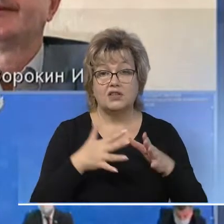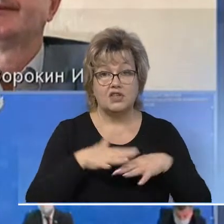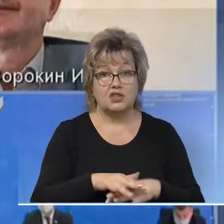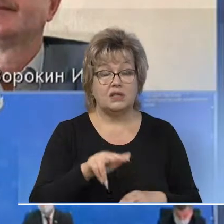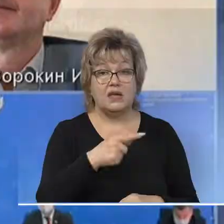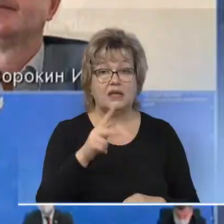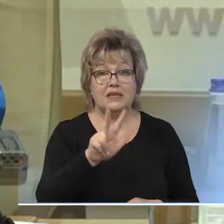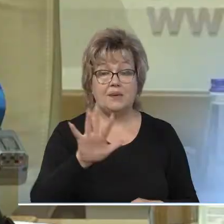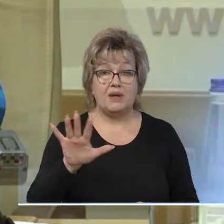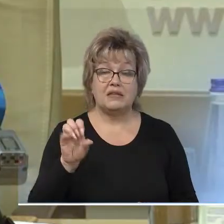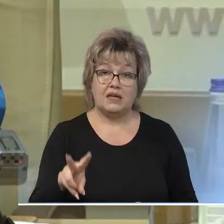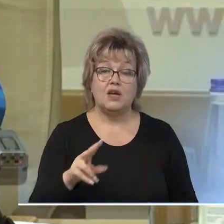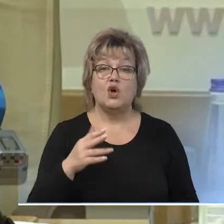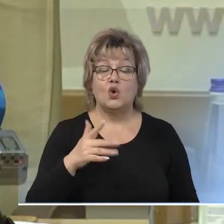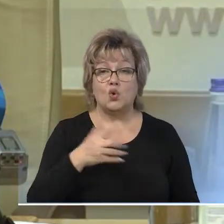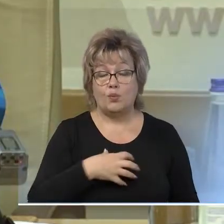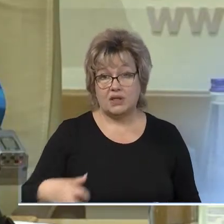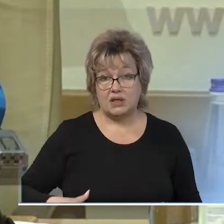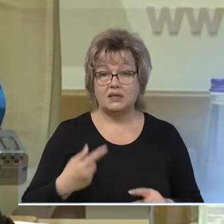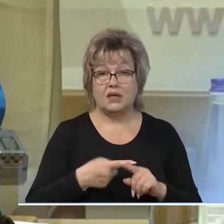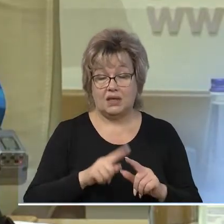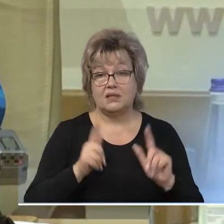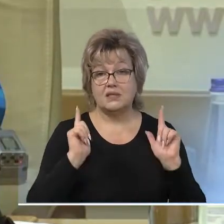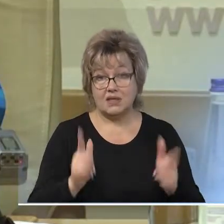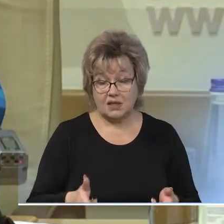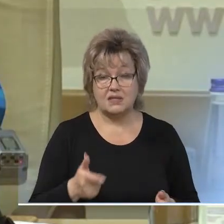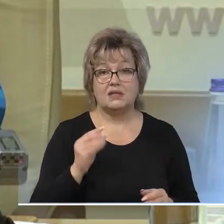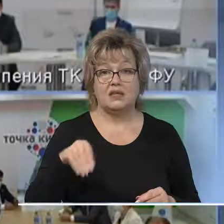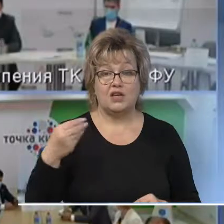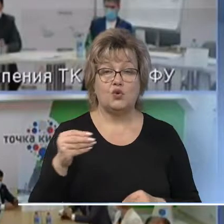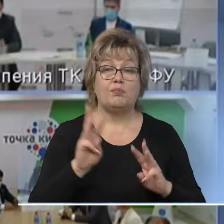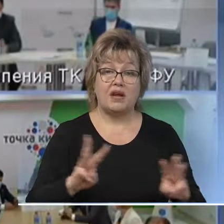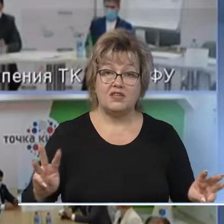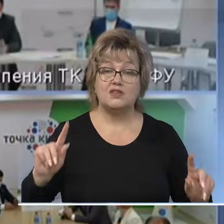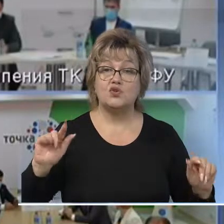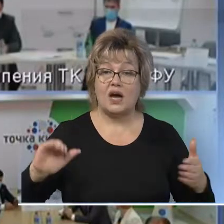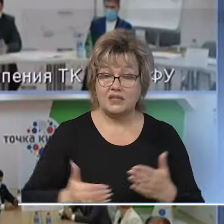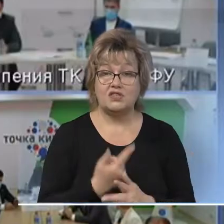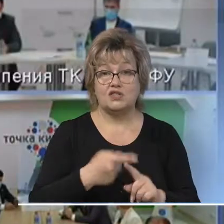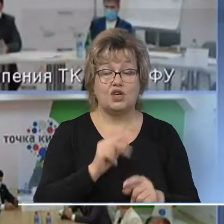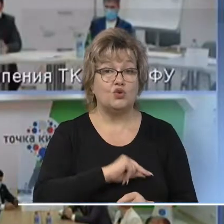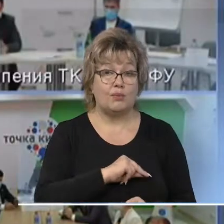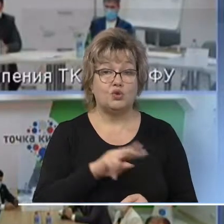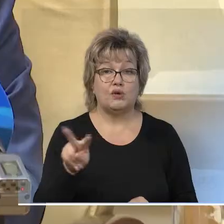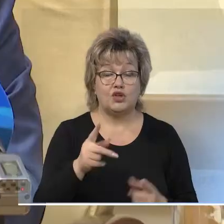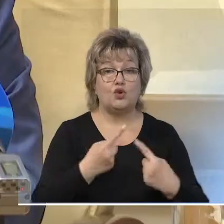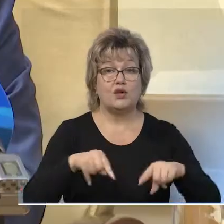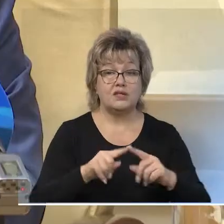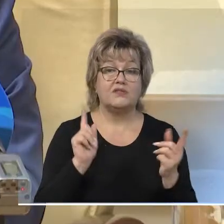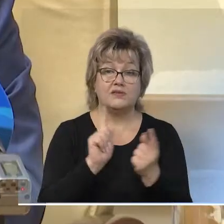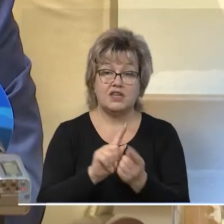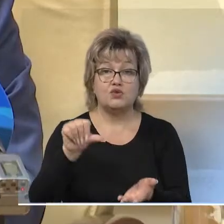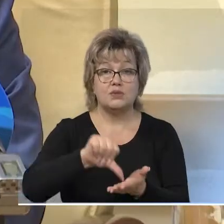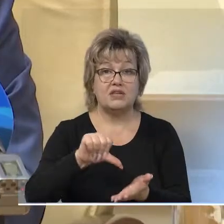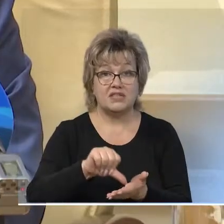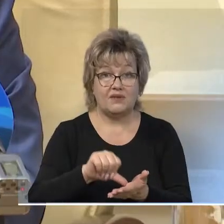рассчитан на 3-5 лет. Губернатор идею поддерживает и сразу дает поручение правительству активизировать эту работу и уже в июле